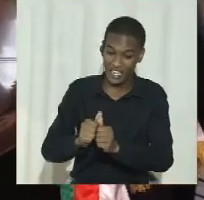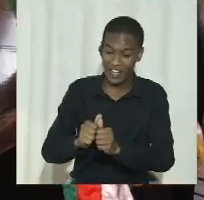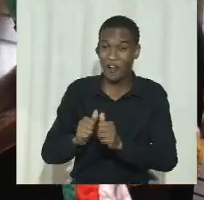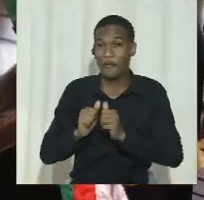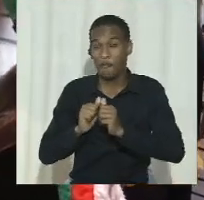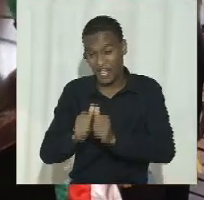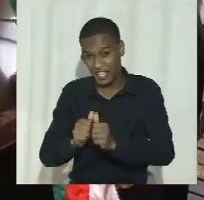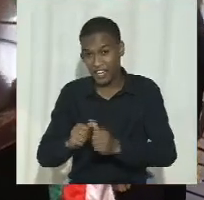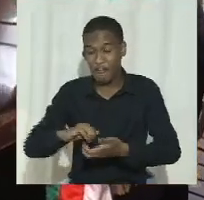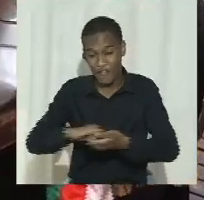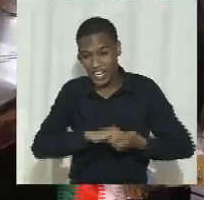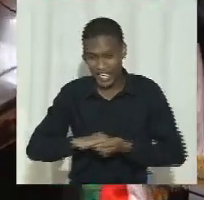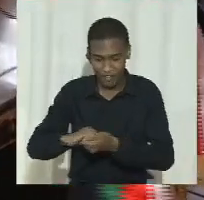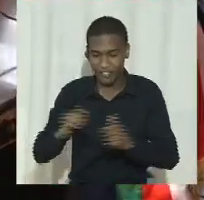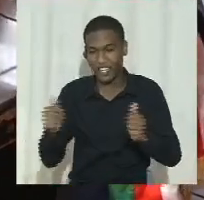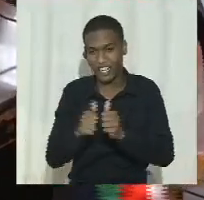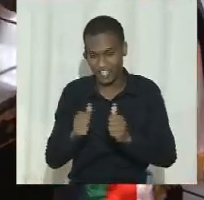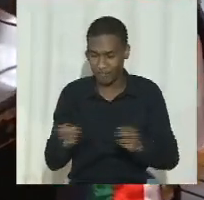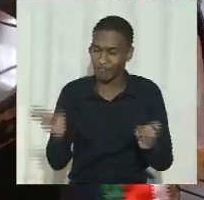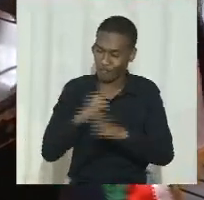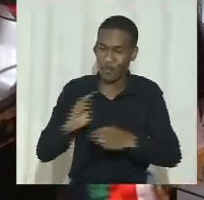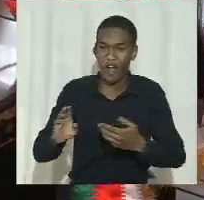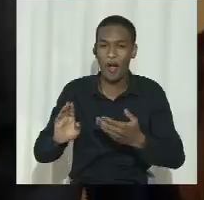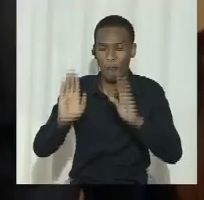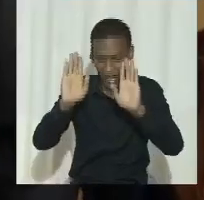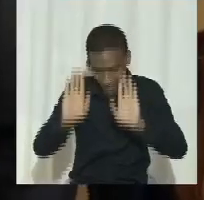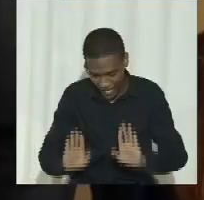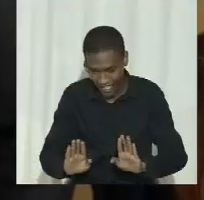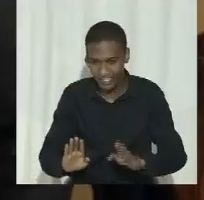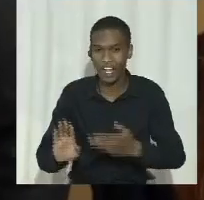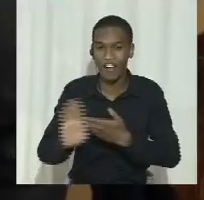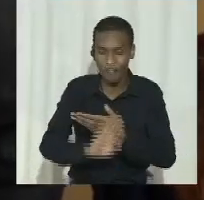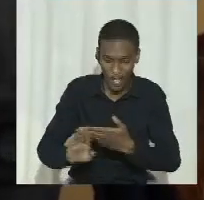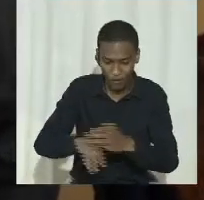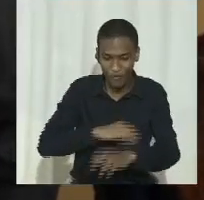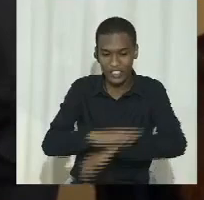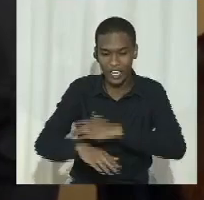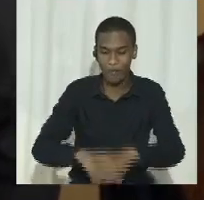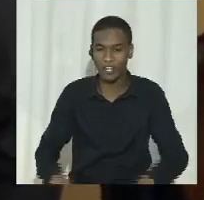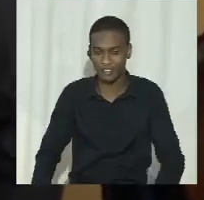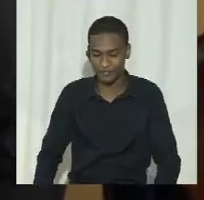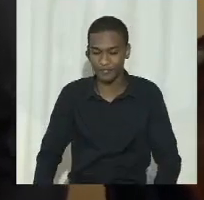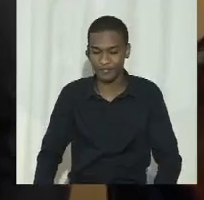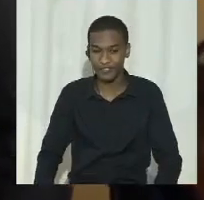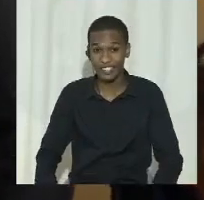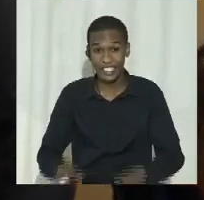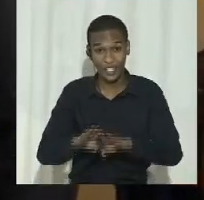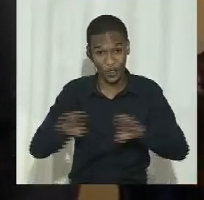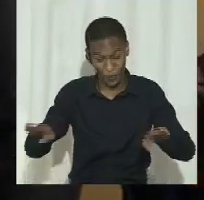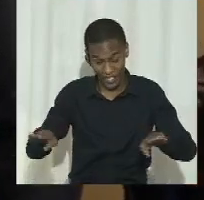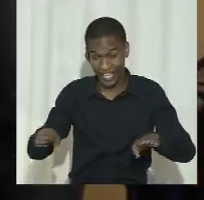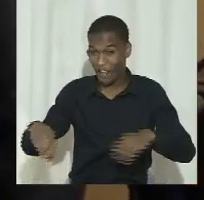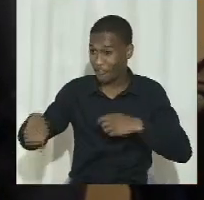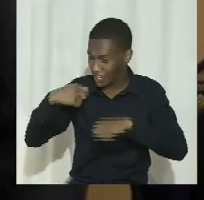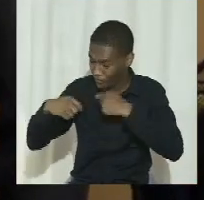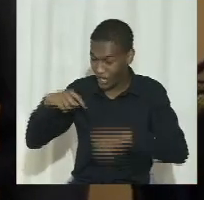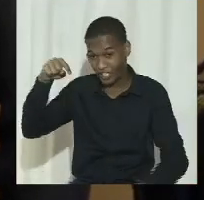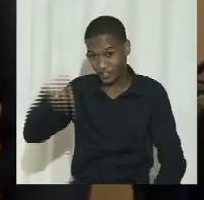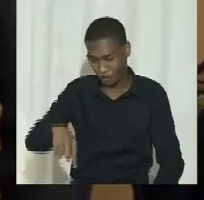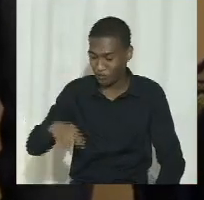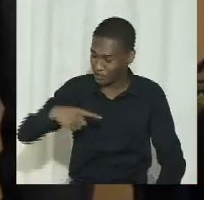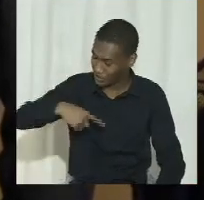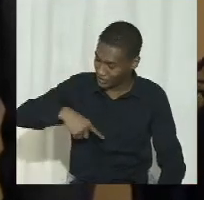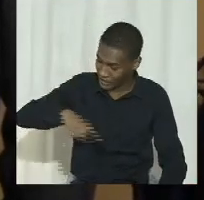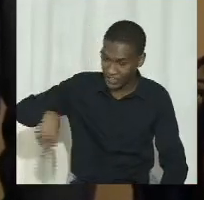trany ireo fepetra ara-pahasalamana. Eritreritra andeha amina toerana fisakafoanana mihitsy izay izao a